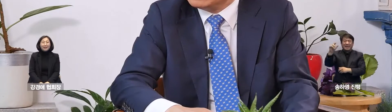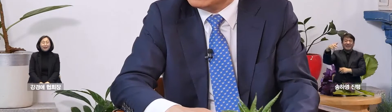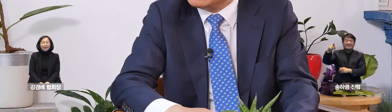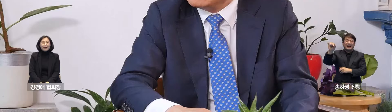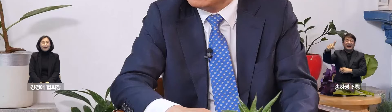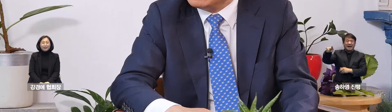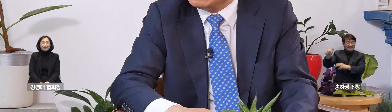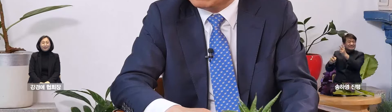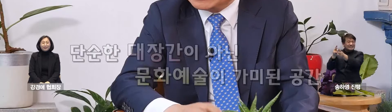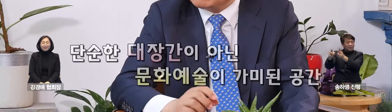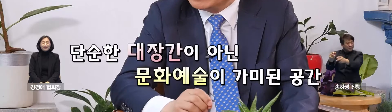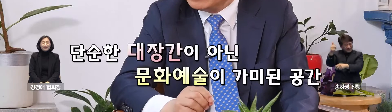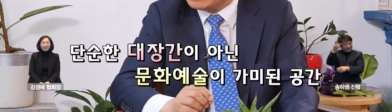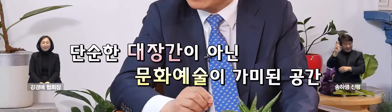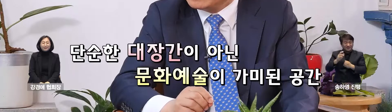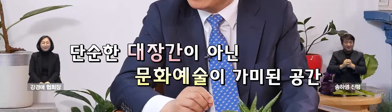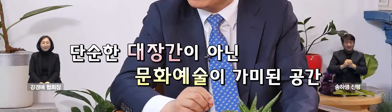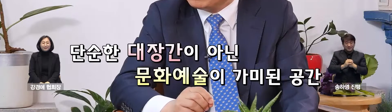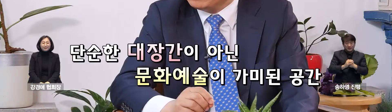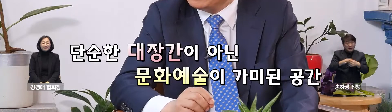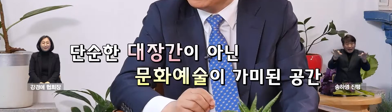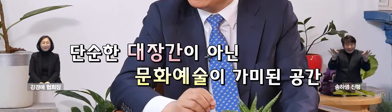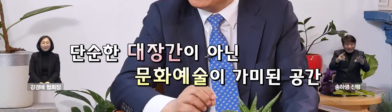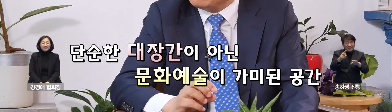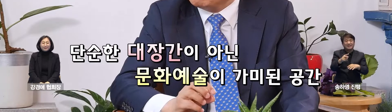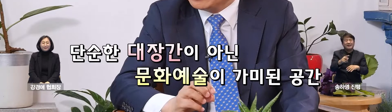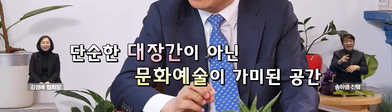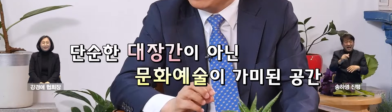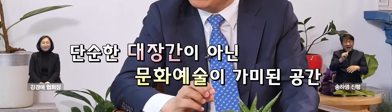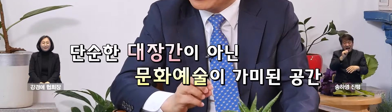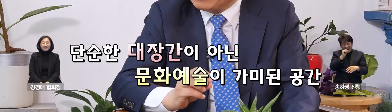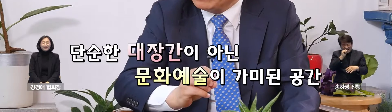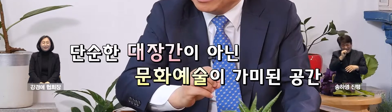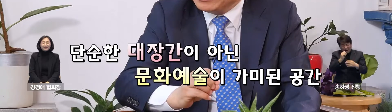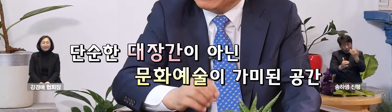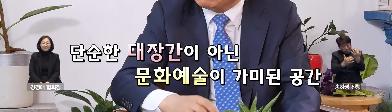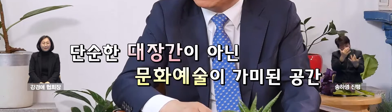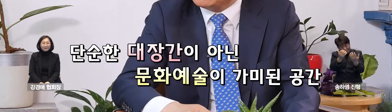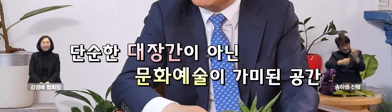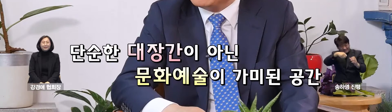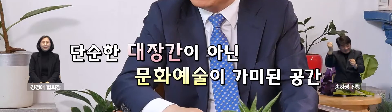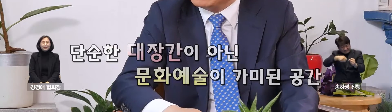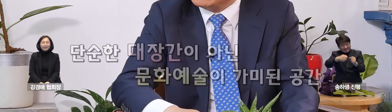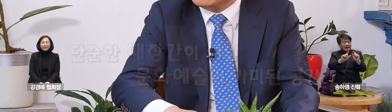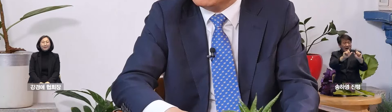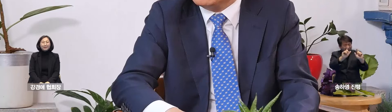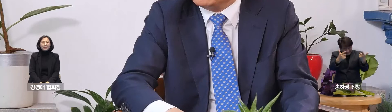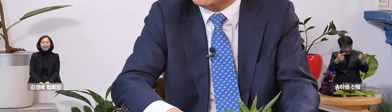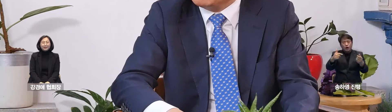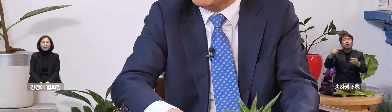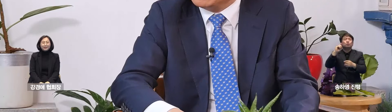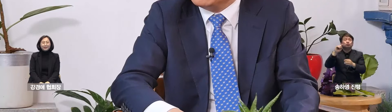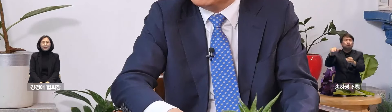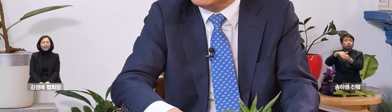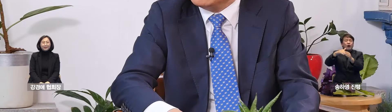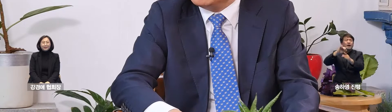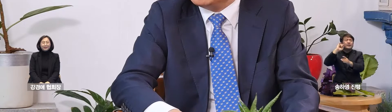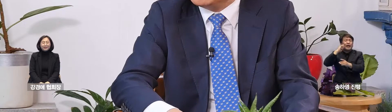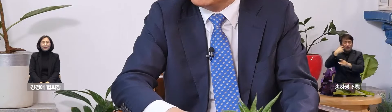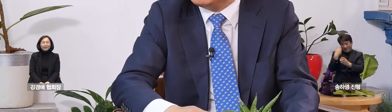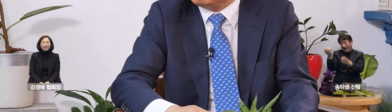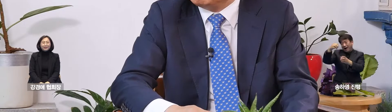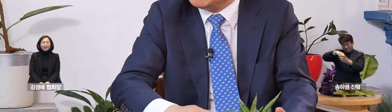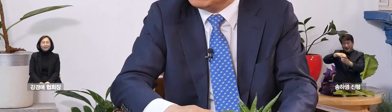네, 네. 근데 단순한 대장간이 아니고 네, 문화예술이 그럼, 가미된 네. 뭐 이런 이제 이해가 됩니다.